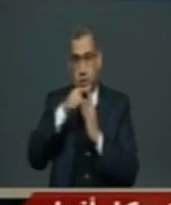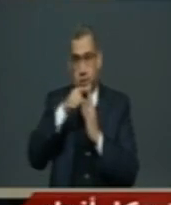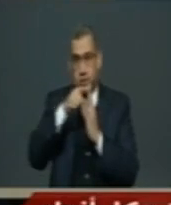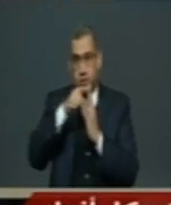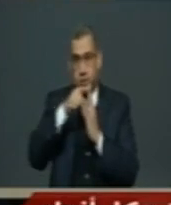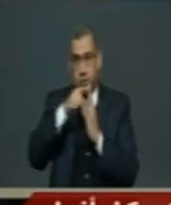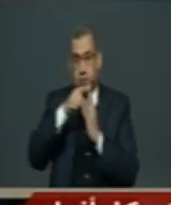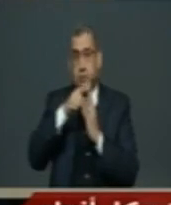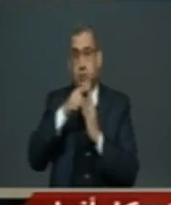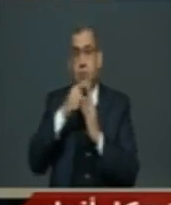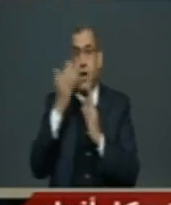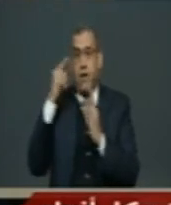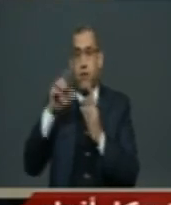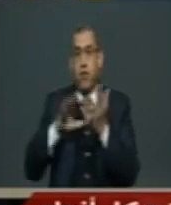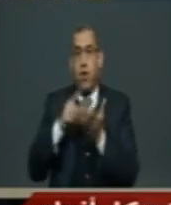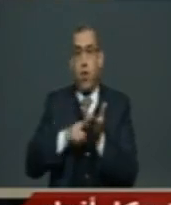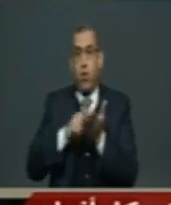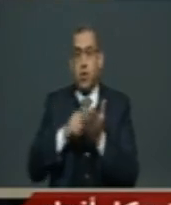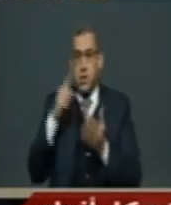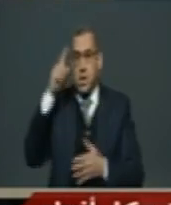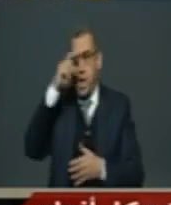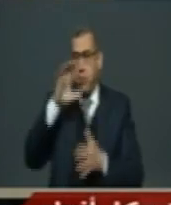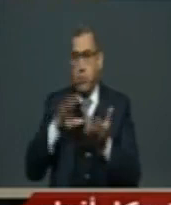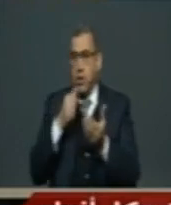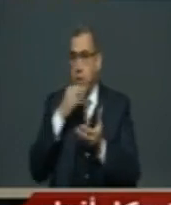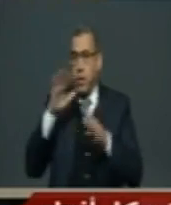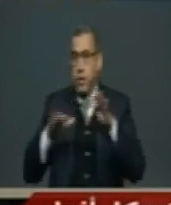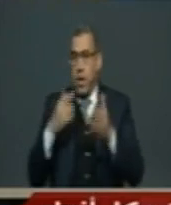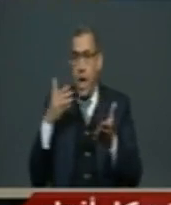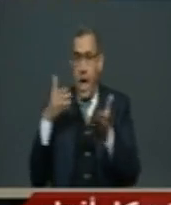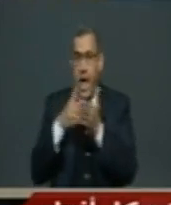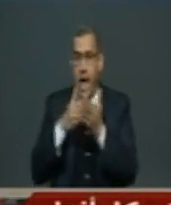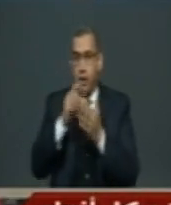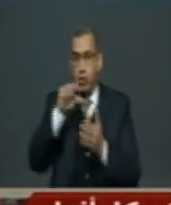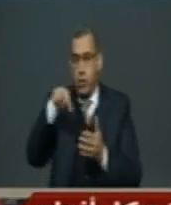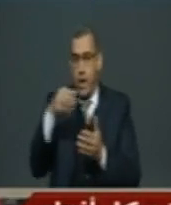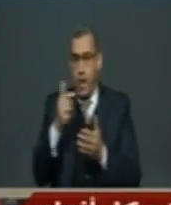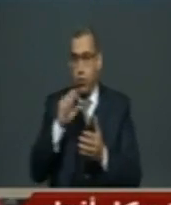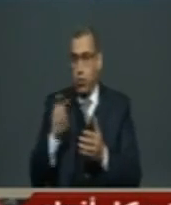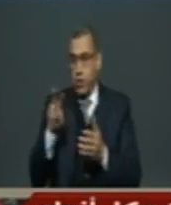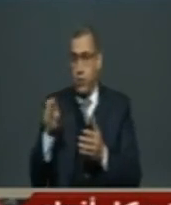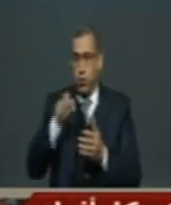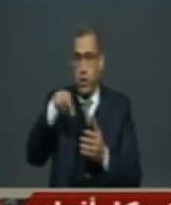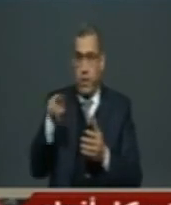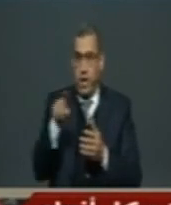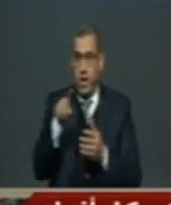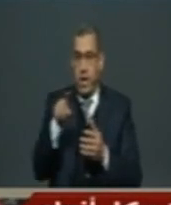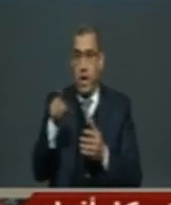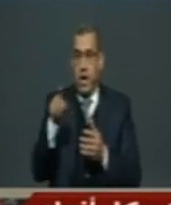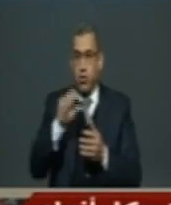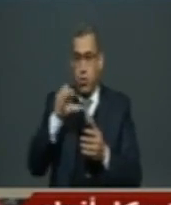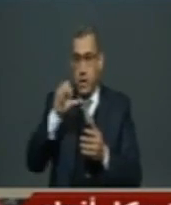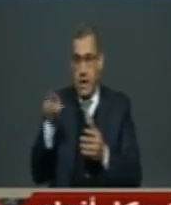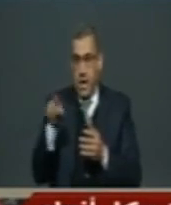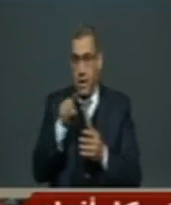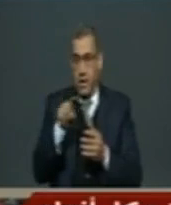كان هناك ازمة في الرز في اخر الموسم قبل اغسطس من يوليا لسبتمبر.